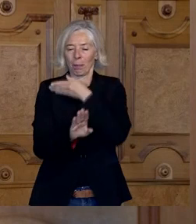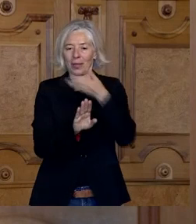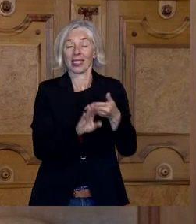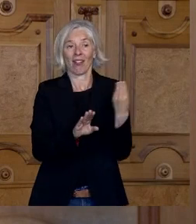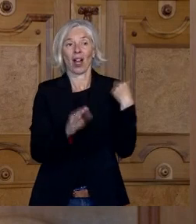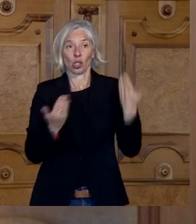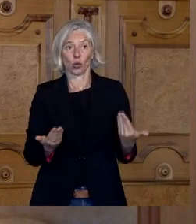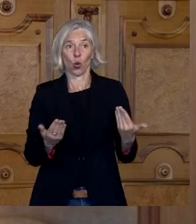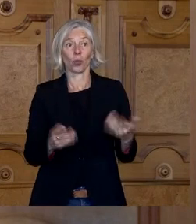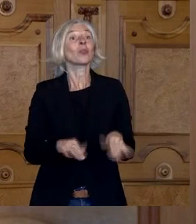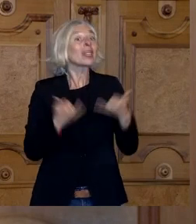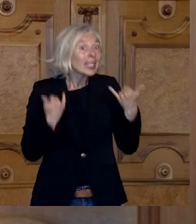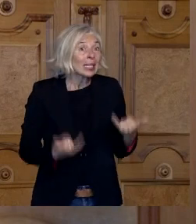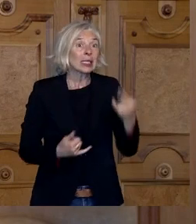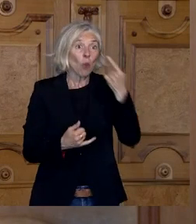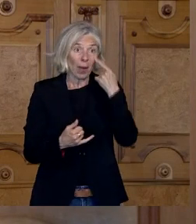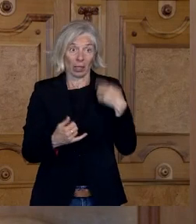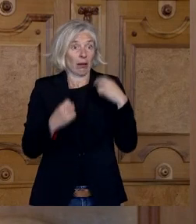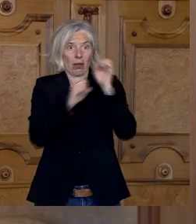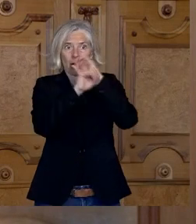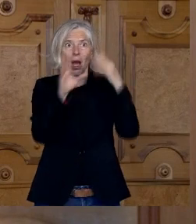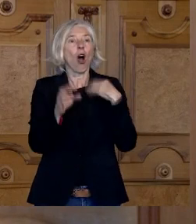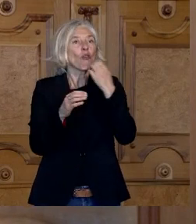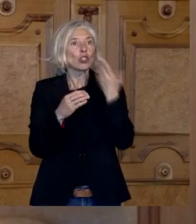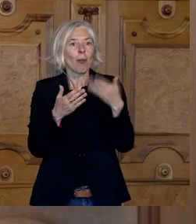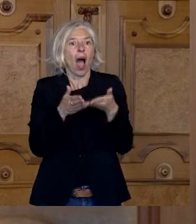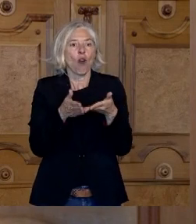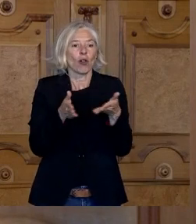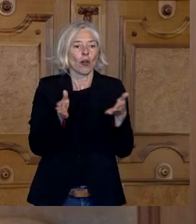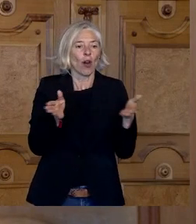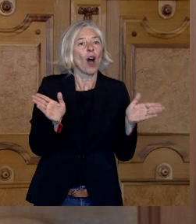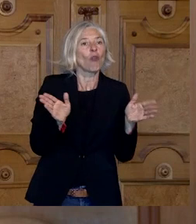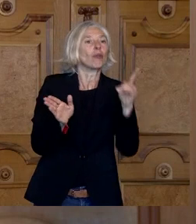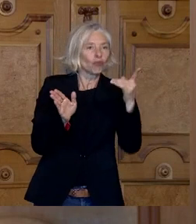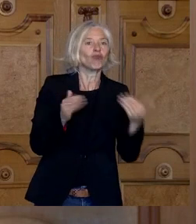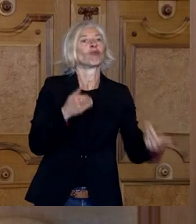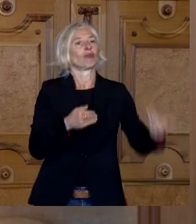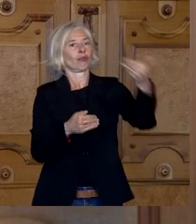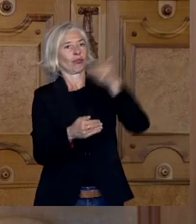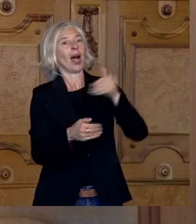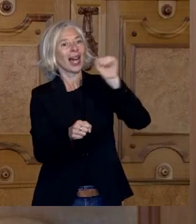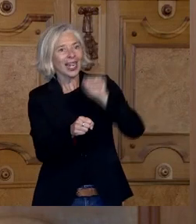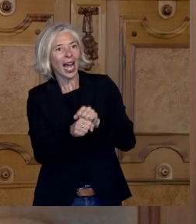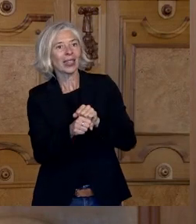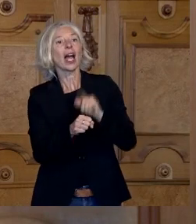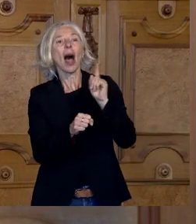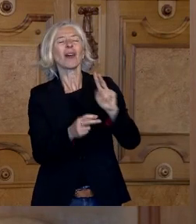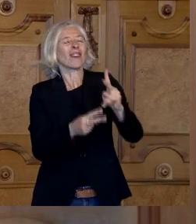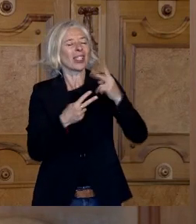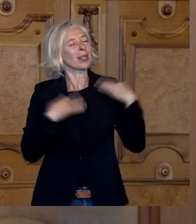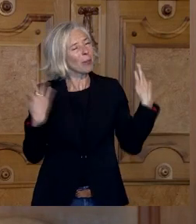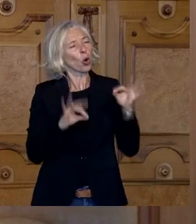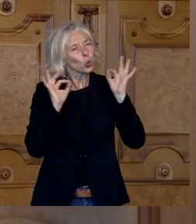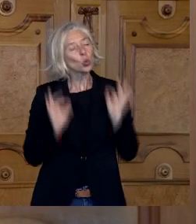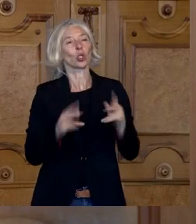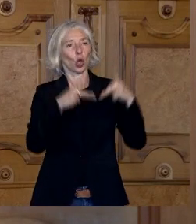für Schritt zu öffnen, aber sowohl zum Schutz der Bürgerinnen und Bürger als auch der Mitarbeiterinnen und Mitarbeiter dies nur mit einem sehr guten Betriebskonzept zu tun.